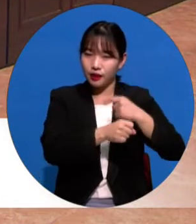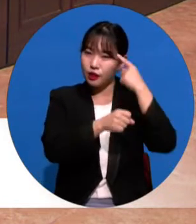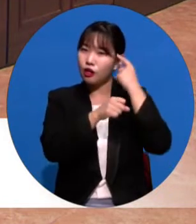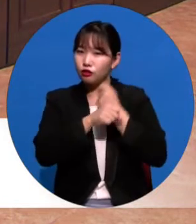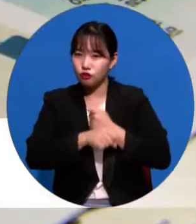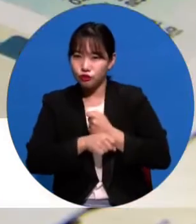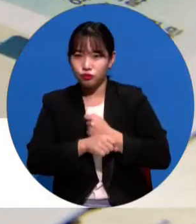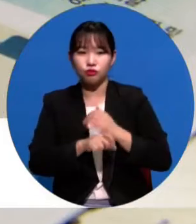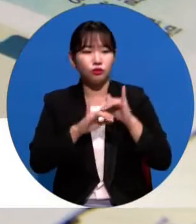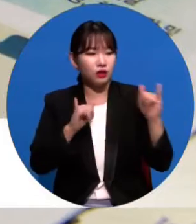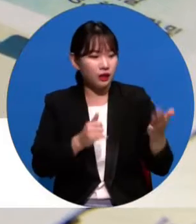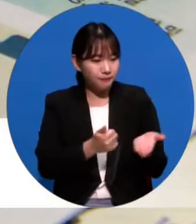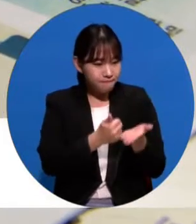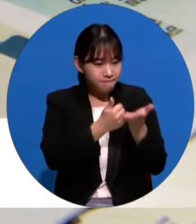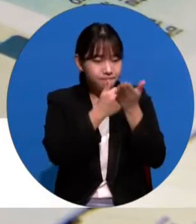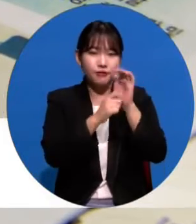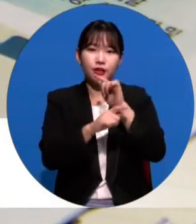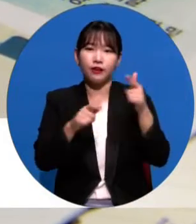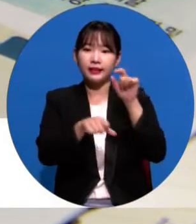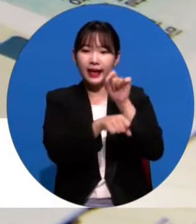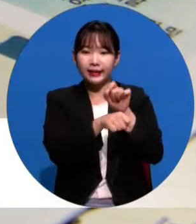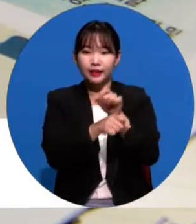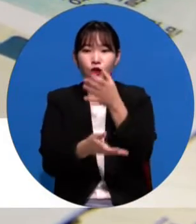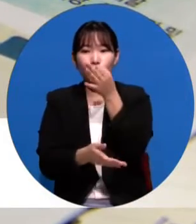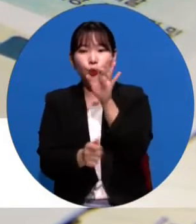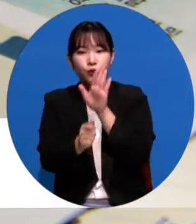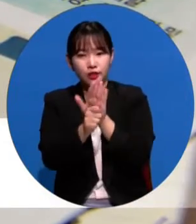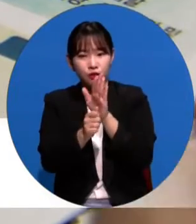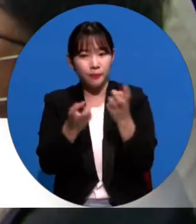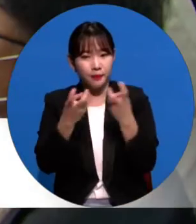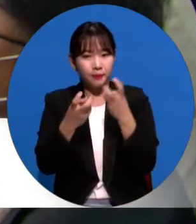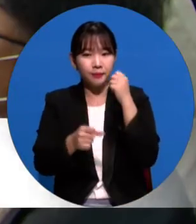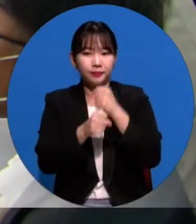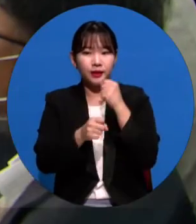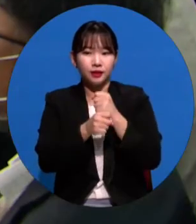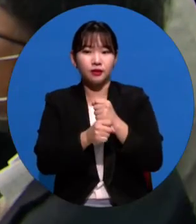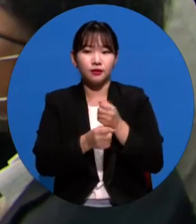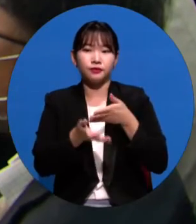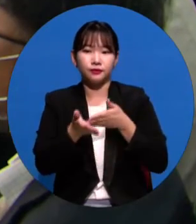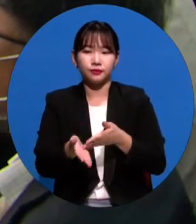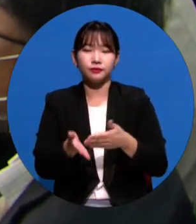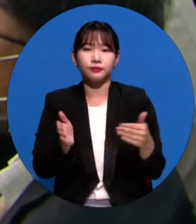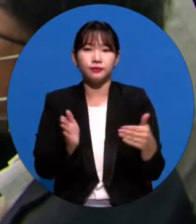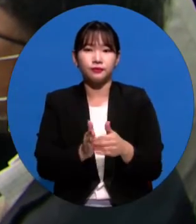연구개발, 인력 육성 등 행정, 재정적 지원 방안을 마련하도록 했습니다.